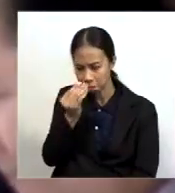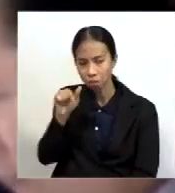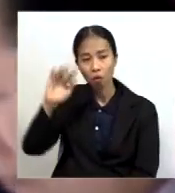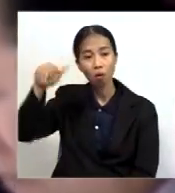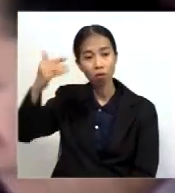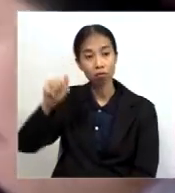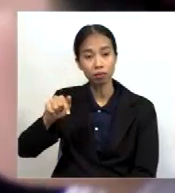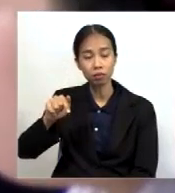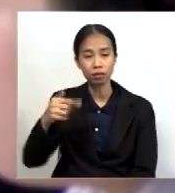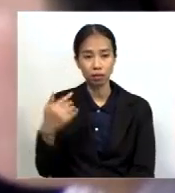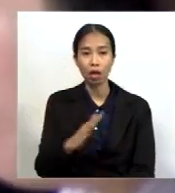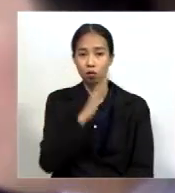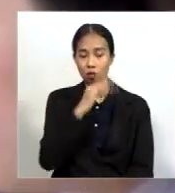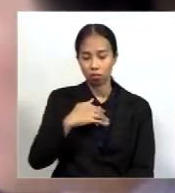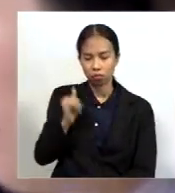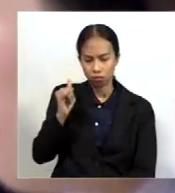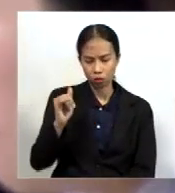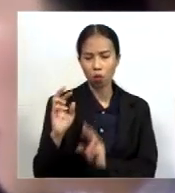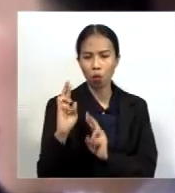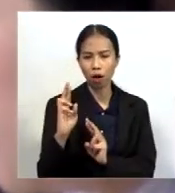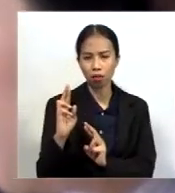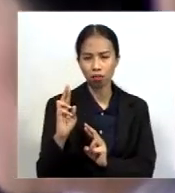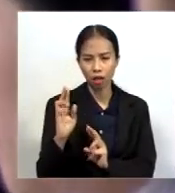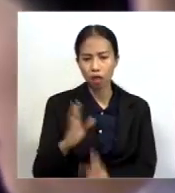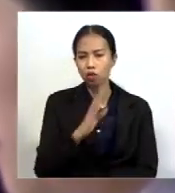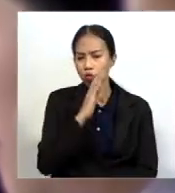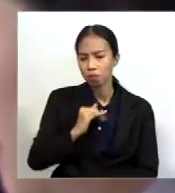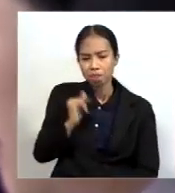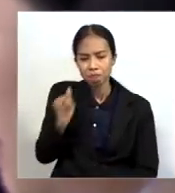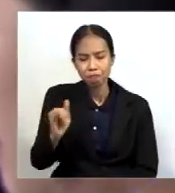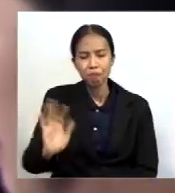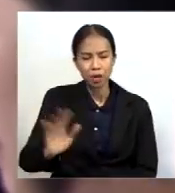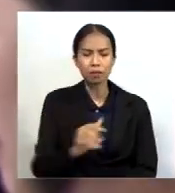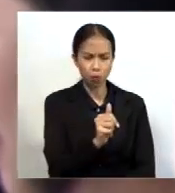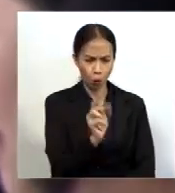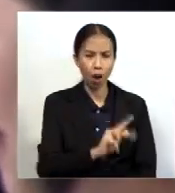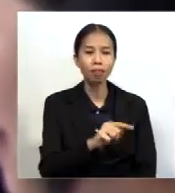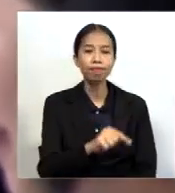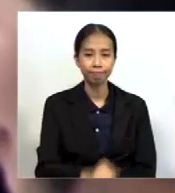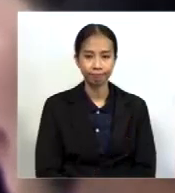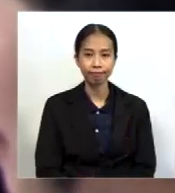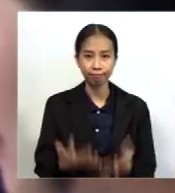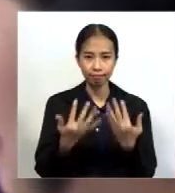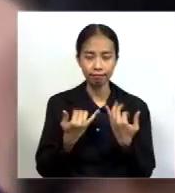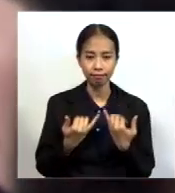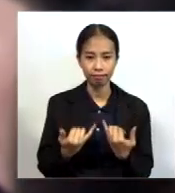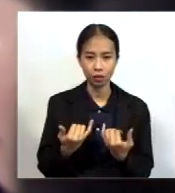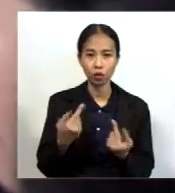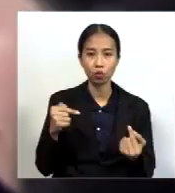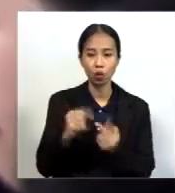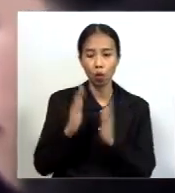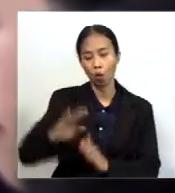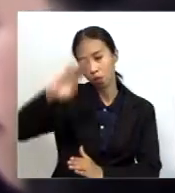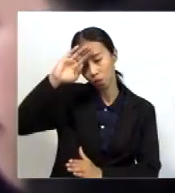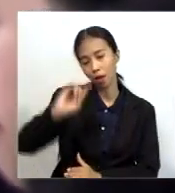างก็ต้องระมัดระวังเต็มที่แต่ดีสุดคือหลีกเลี่ยงที่จะเดินทางไปนะครับ อันนี้เป็นส่วนที่เป็นข้อมูลผู้ป่วยรายใหม่ซึ่งขออนุ